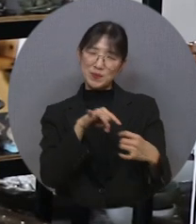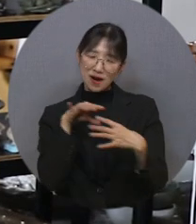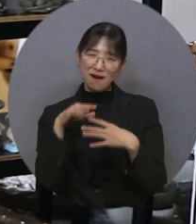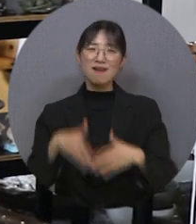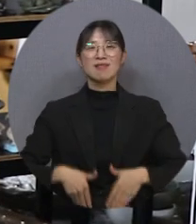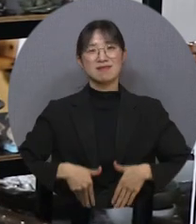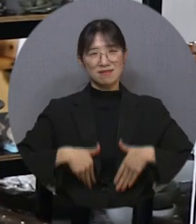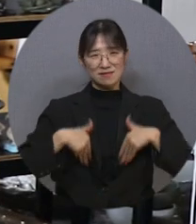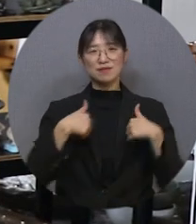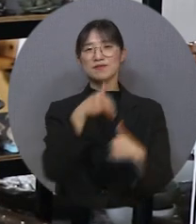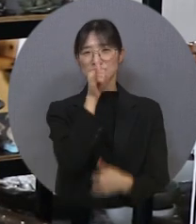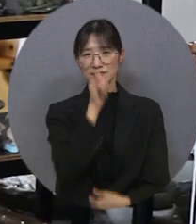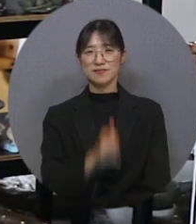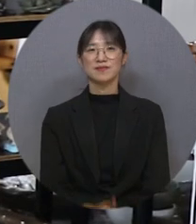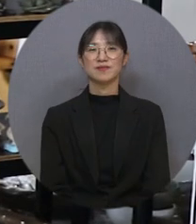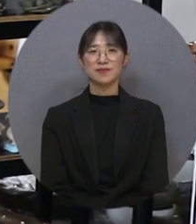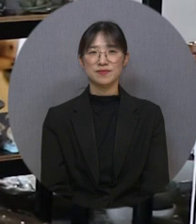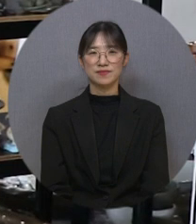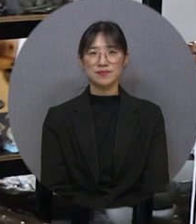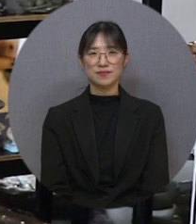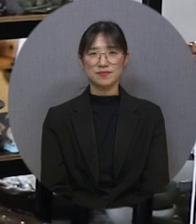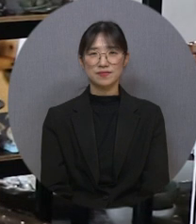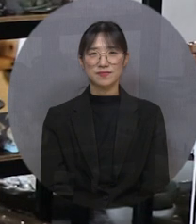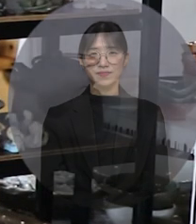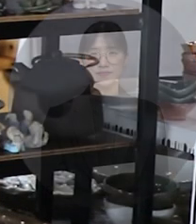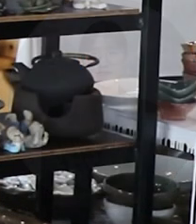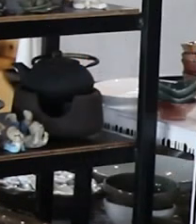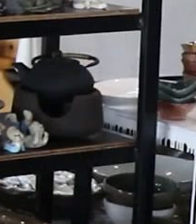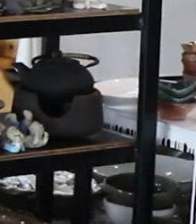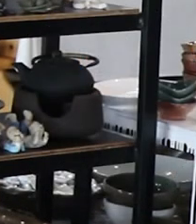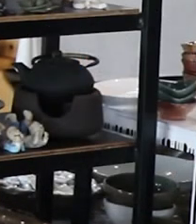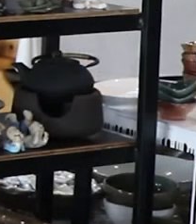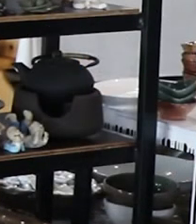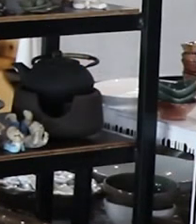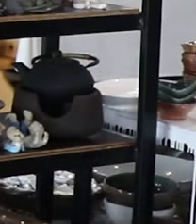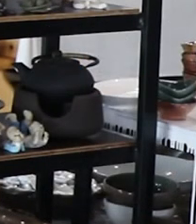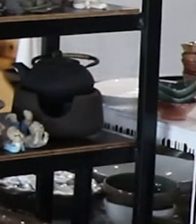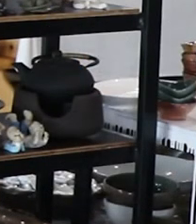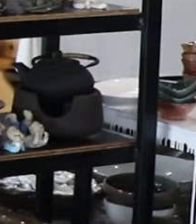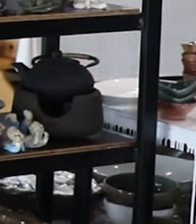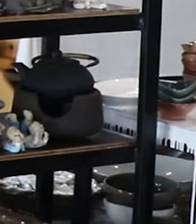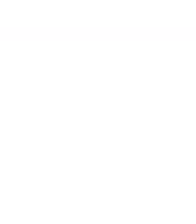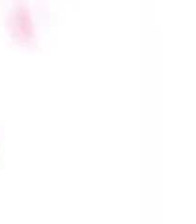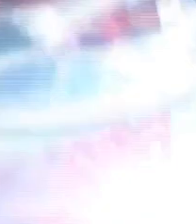따스함을 전하고 있습니다. 복지TV 뉴스 배은아입니다.